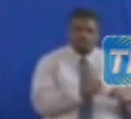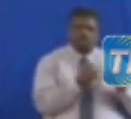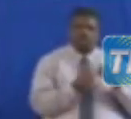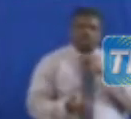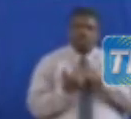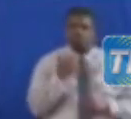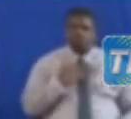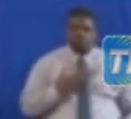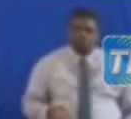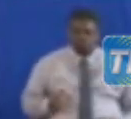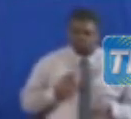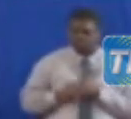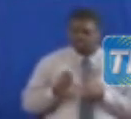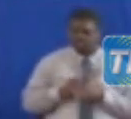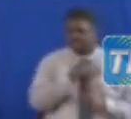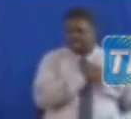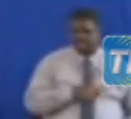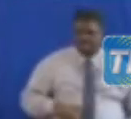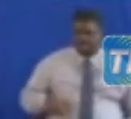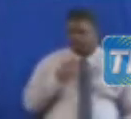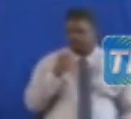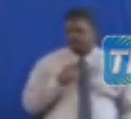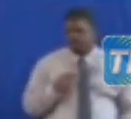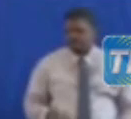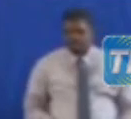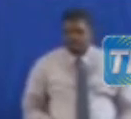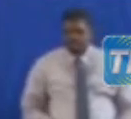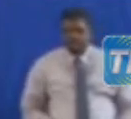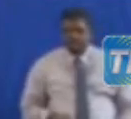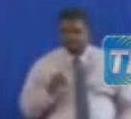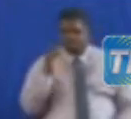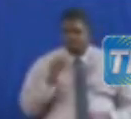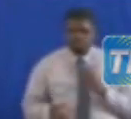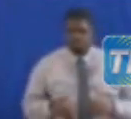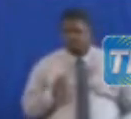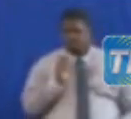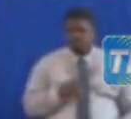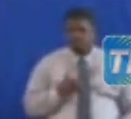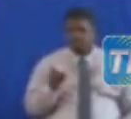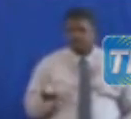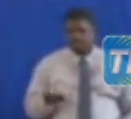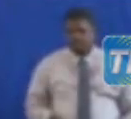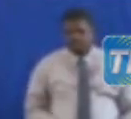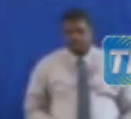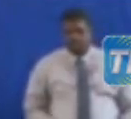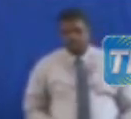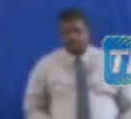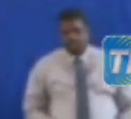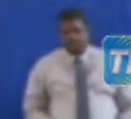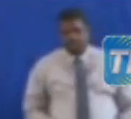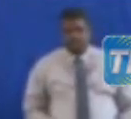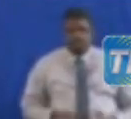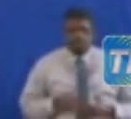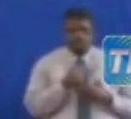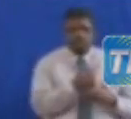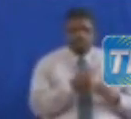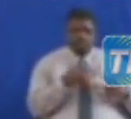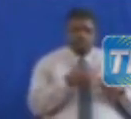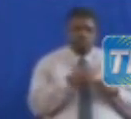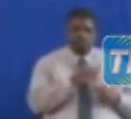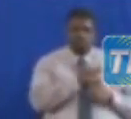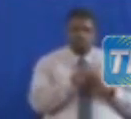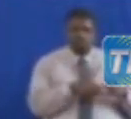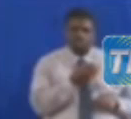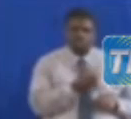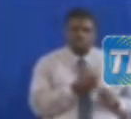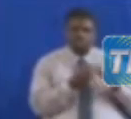kutekeleza majukumu ya ofisi ya Rais Temisemi. Mwisho, Mheshimiwa Spika, kwa kuhitimisha, bajeti ya mafungu yote